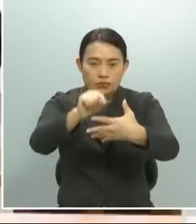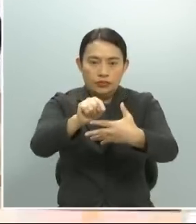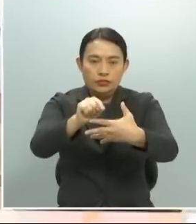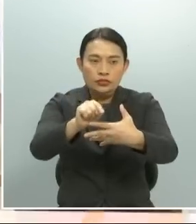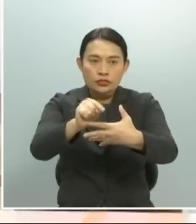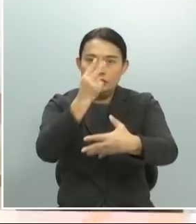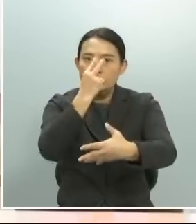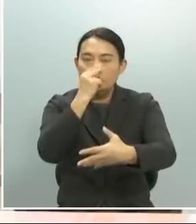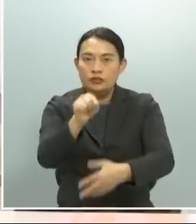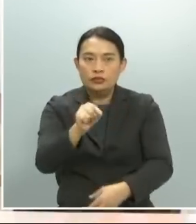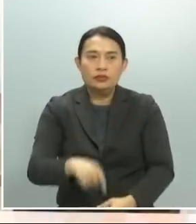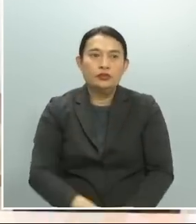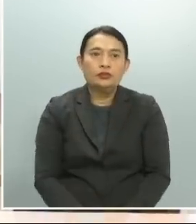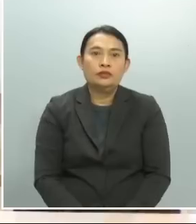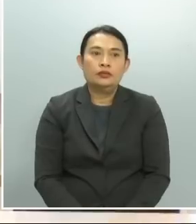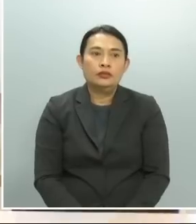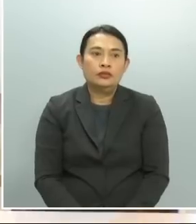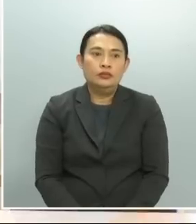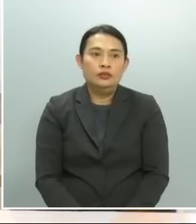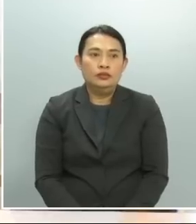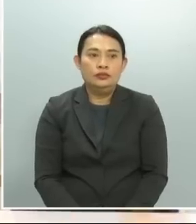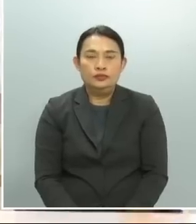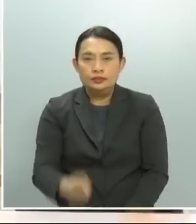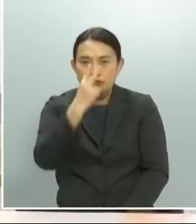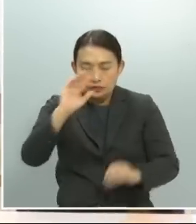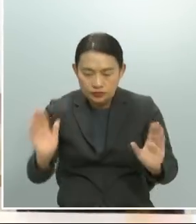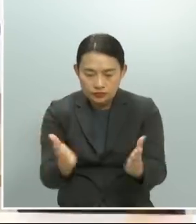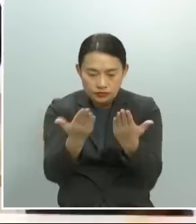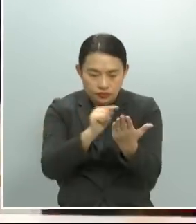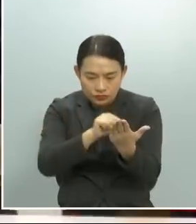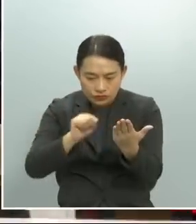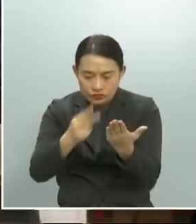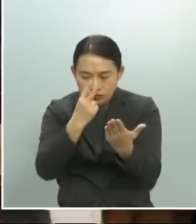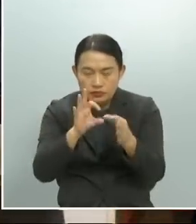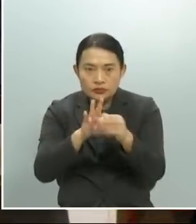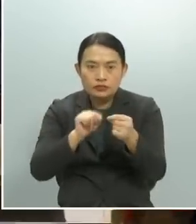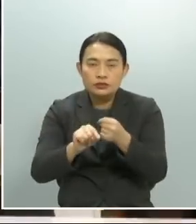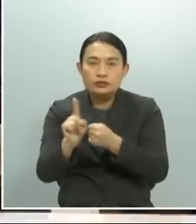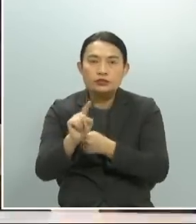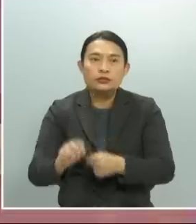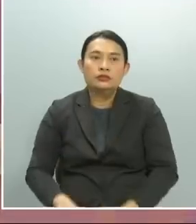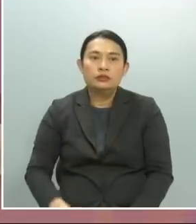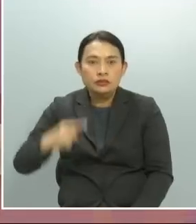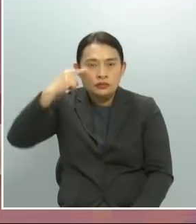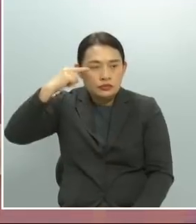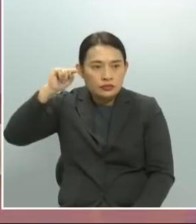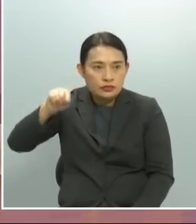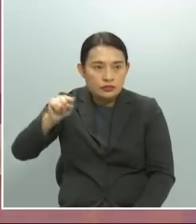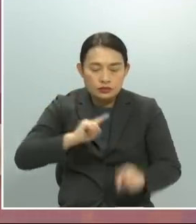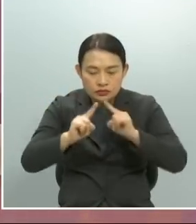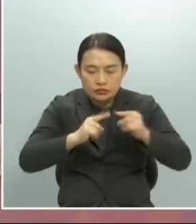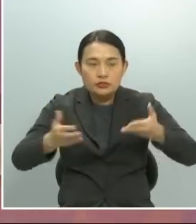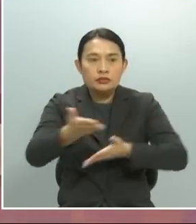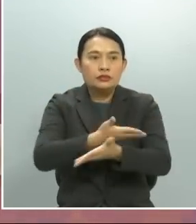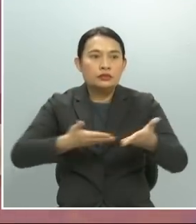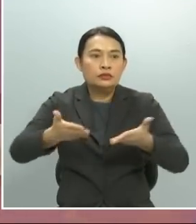ครับแล้วก็เทียบเคียงกับเหตุการณ์ซึ่งคุณเสรีพิสุทธิ์ร่วมในการหารือกับ8พรร